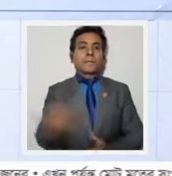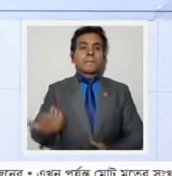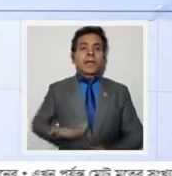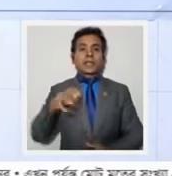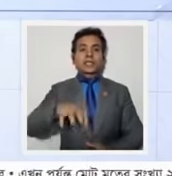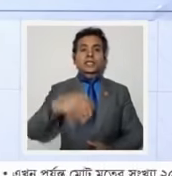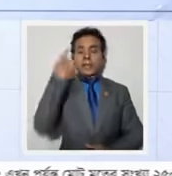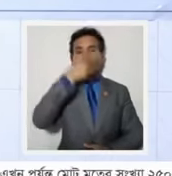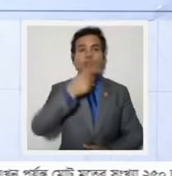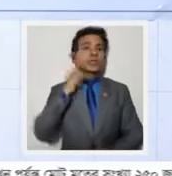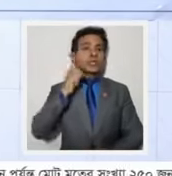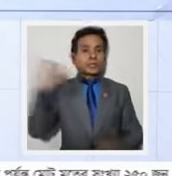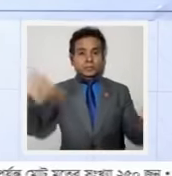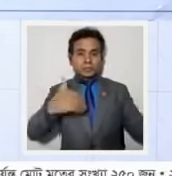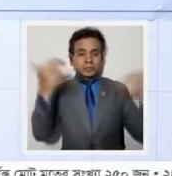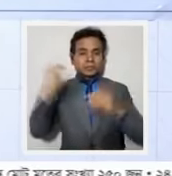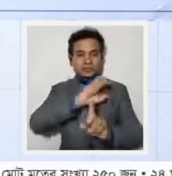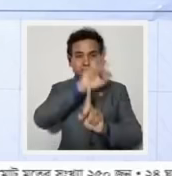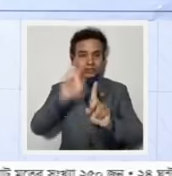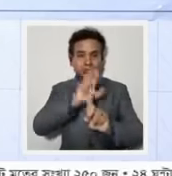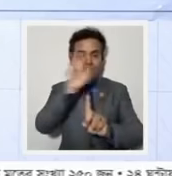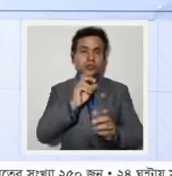এবং কর্মীবৃন্দকে।